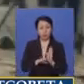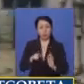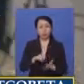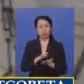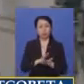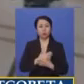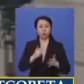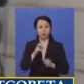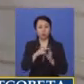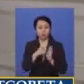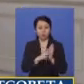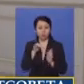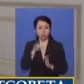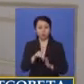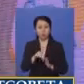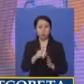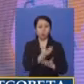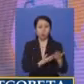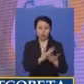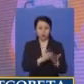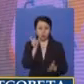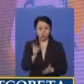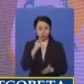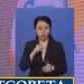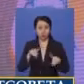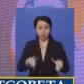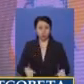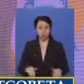них были учтены более 17 тысяч предложений граждан сказал председатель партии